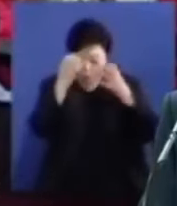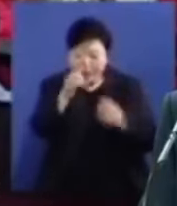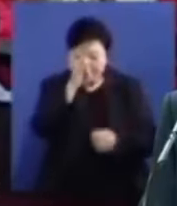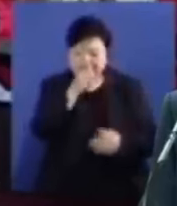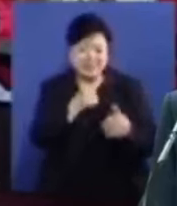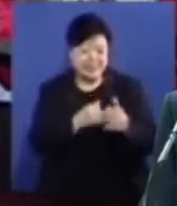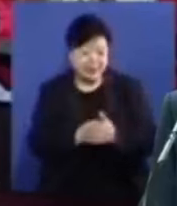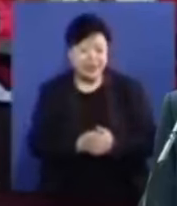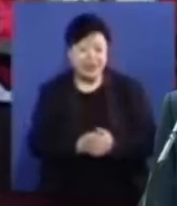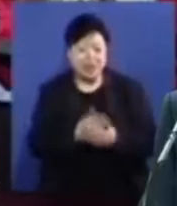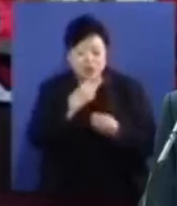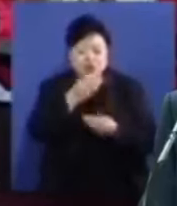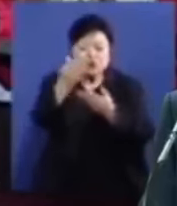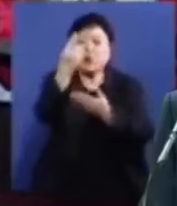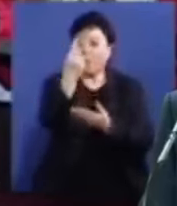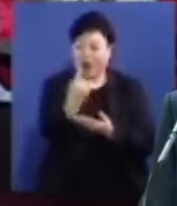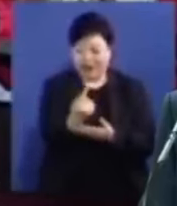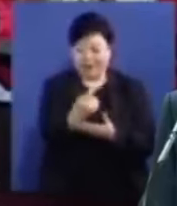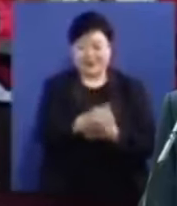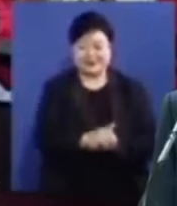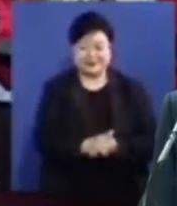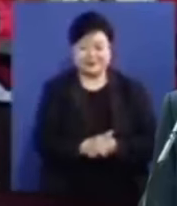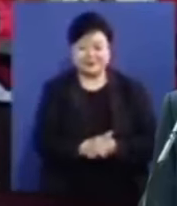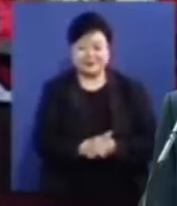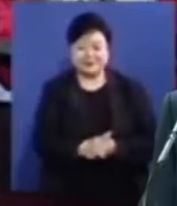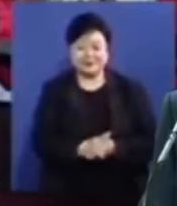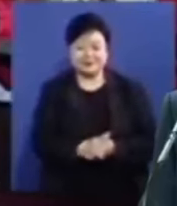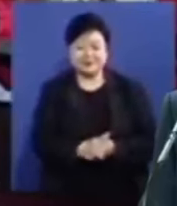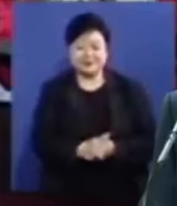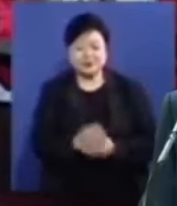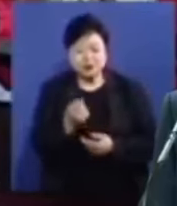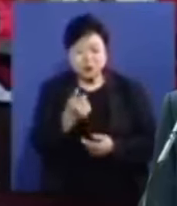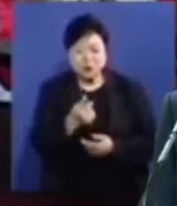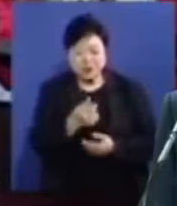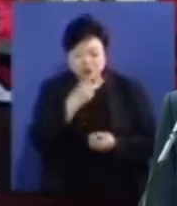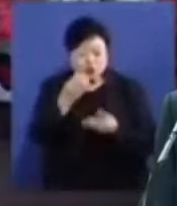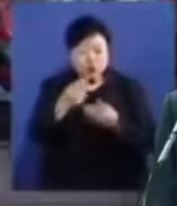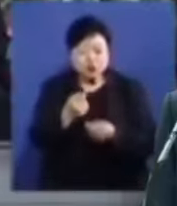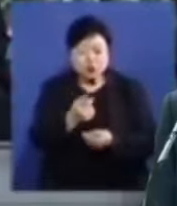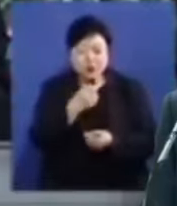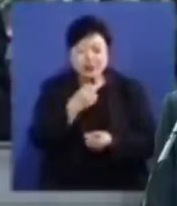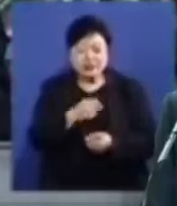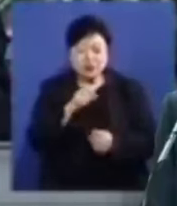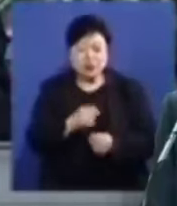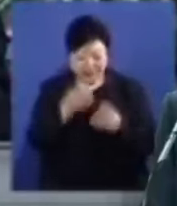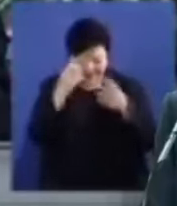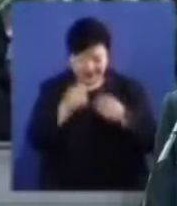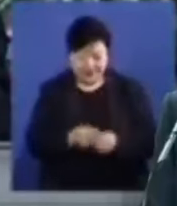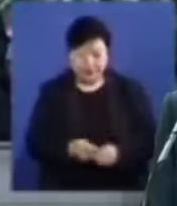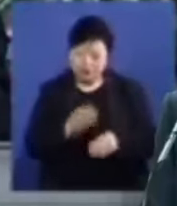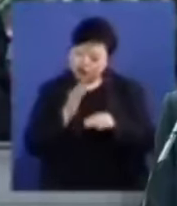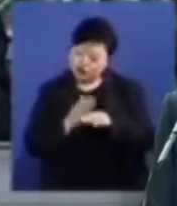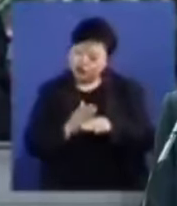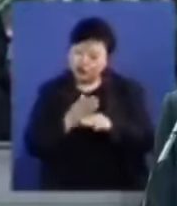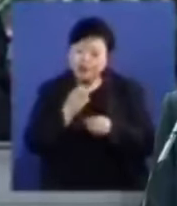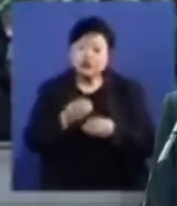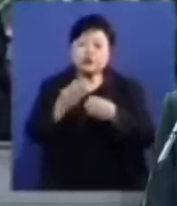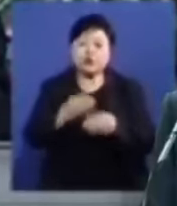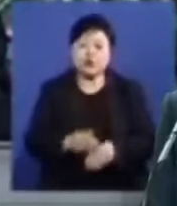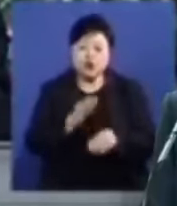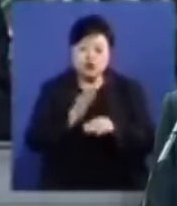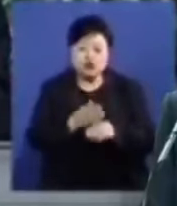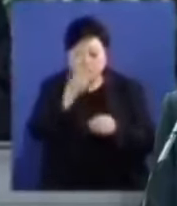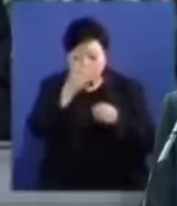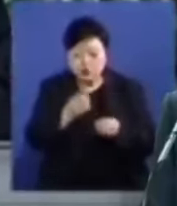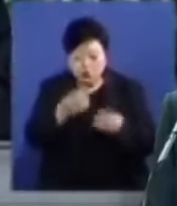있어야 축복도 따라오는 것입니다. 적은 축복은 적은 고난을 통해서, 중간쯤 축복은 중간쯤 고난을